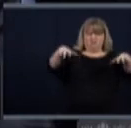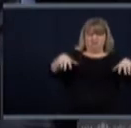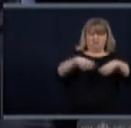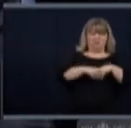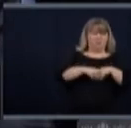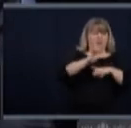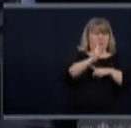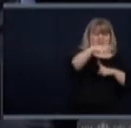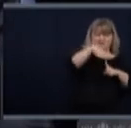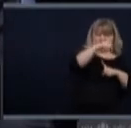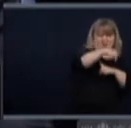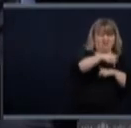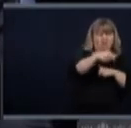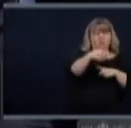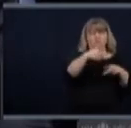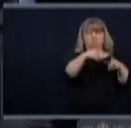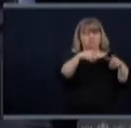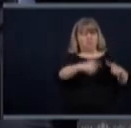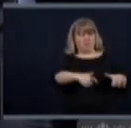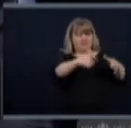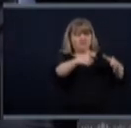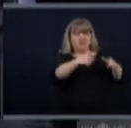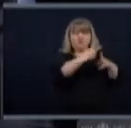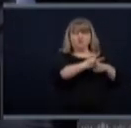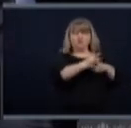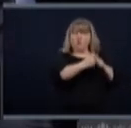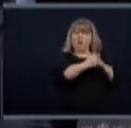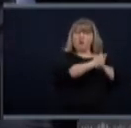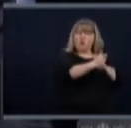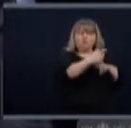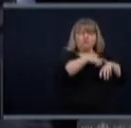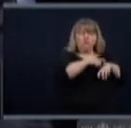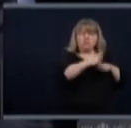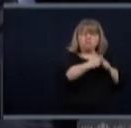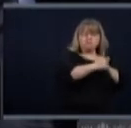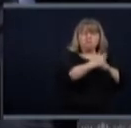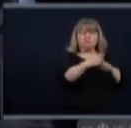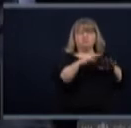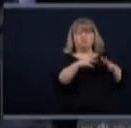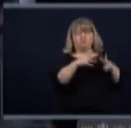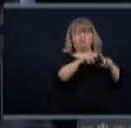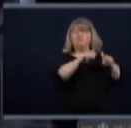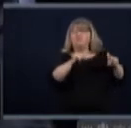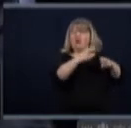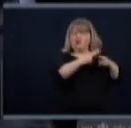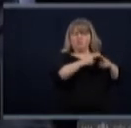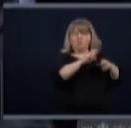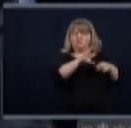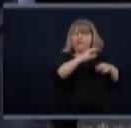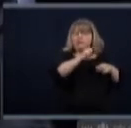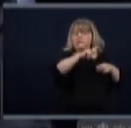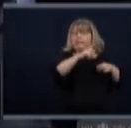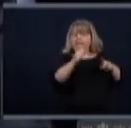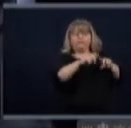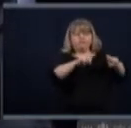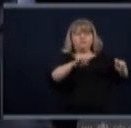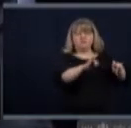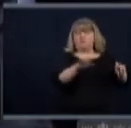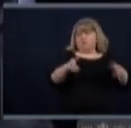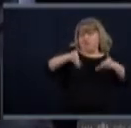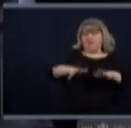des résidences de soins de longue durée, peu importe comment on les appelle, et le reste du